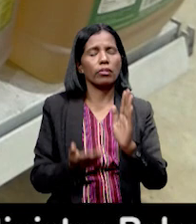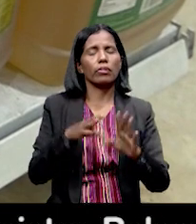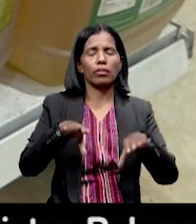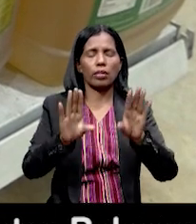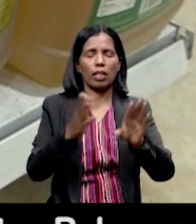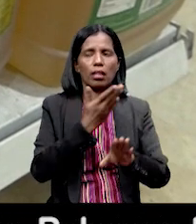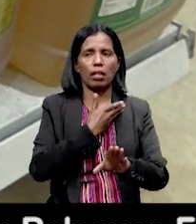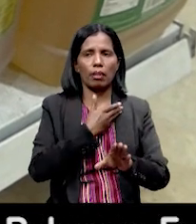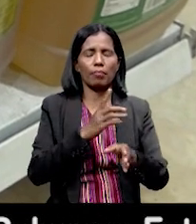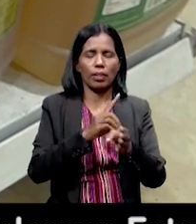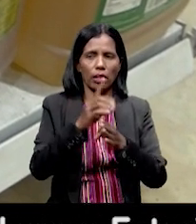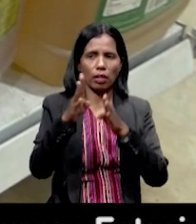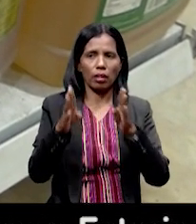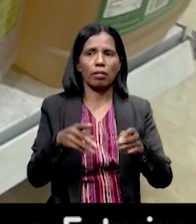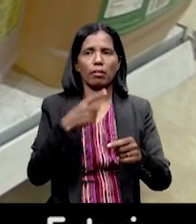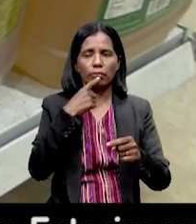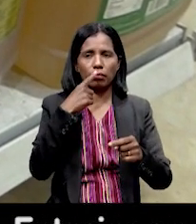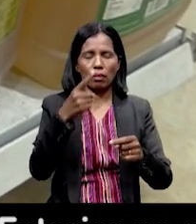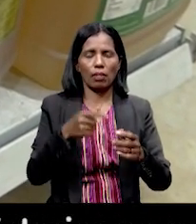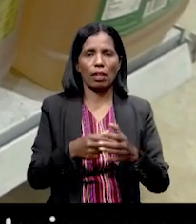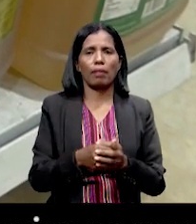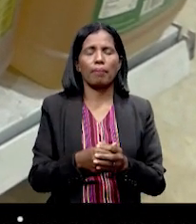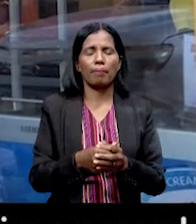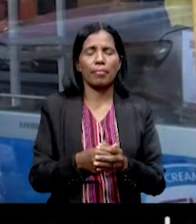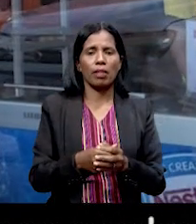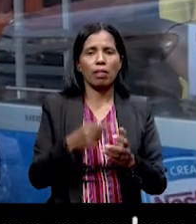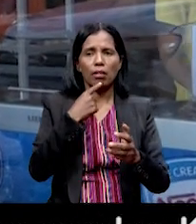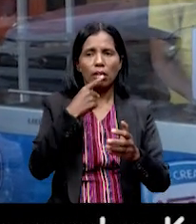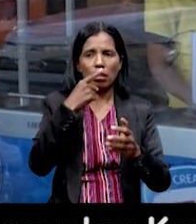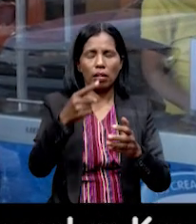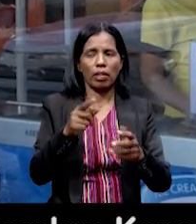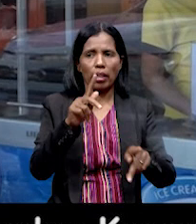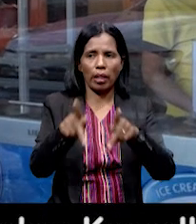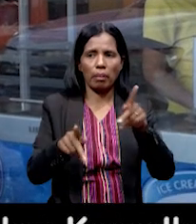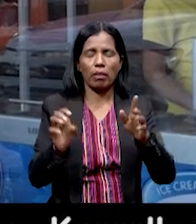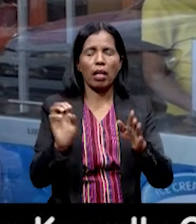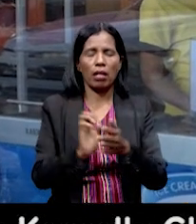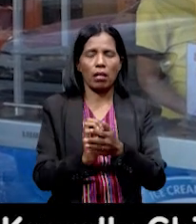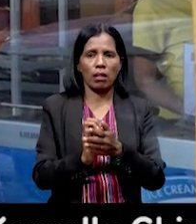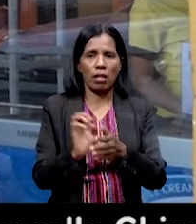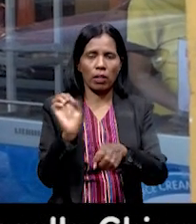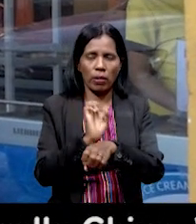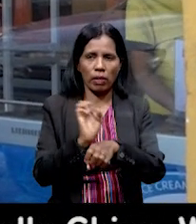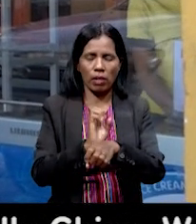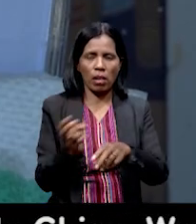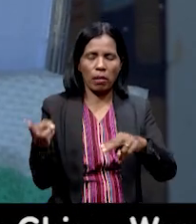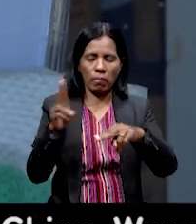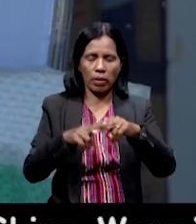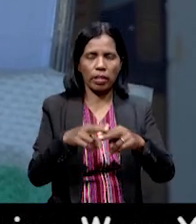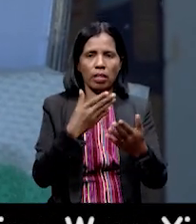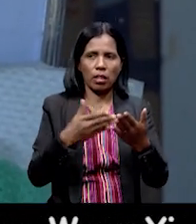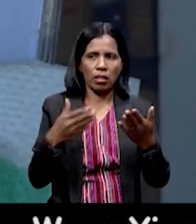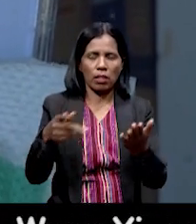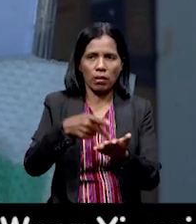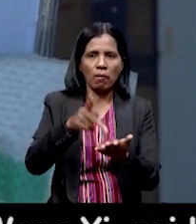ne diritur operasaun Aifaesa Gabriel da Costa deklara ba operador ekonomia sira ne be inventa folin sasan se